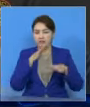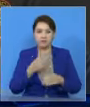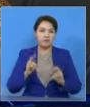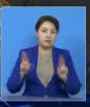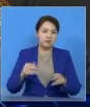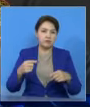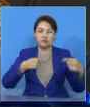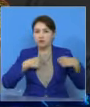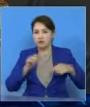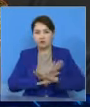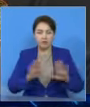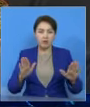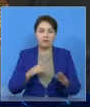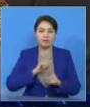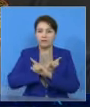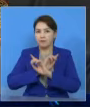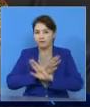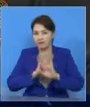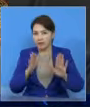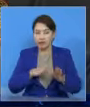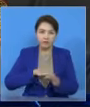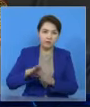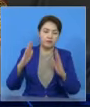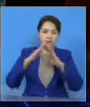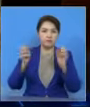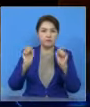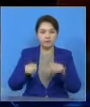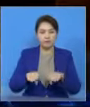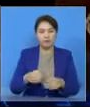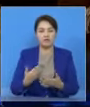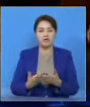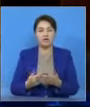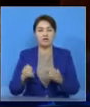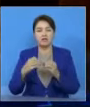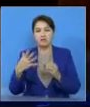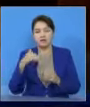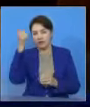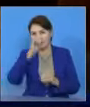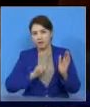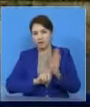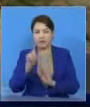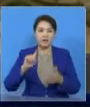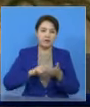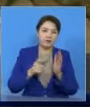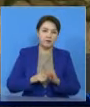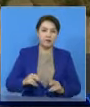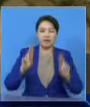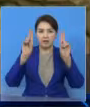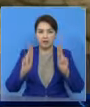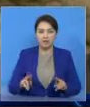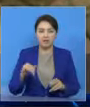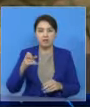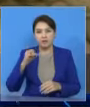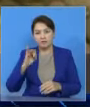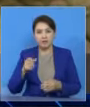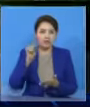зардап шекпейді және тұрғын үй толықтай қалуы мүмкін. 2015 жылдан бастап пәтерлерге арнайы дабыл құрылғыларын